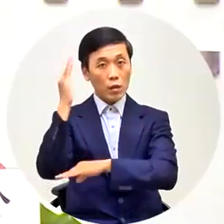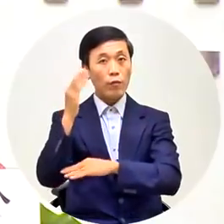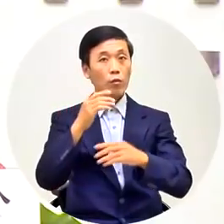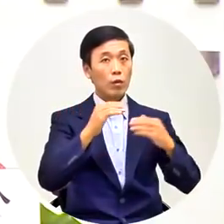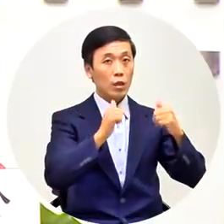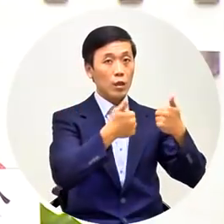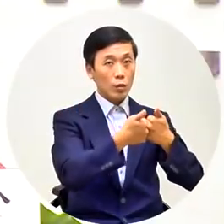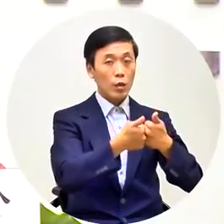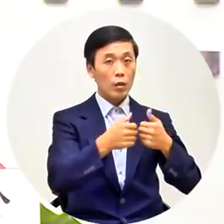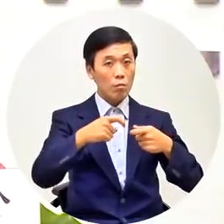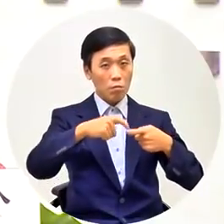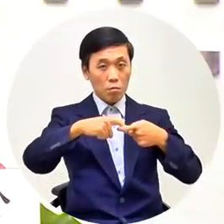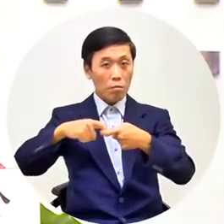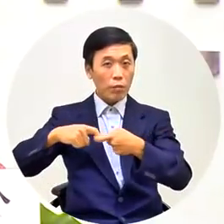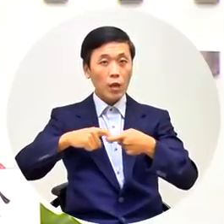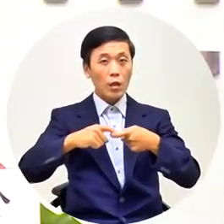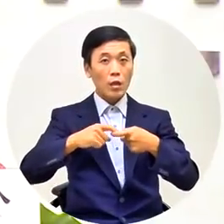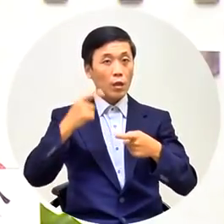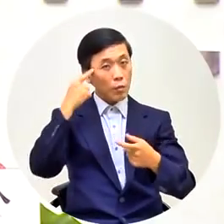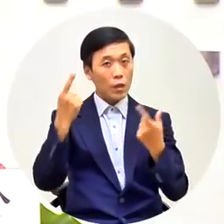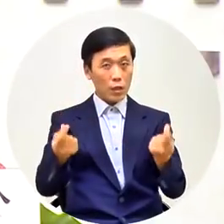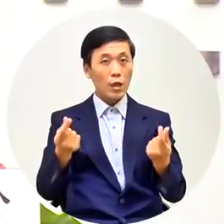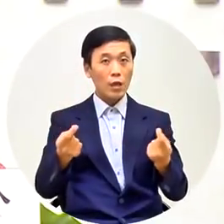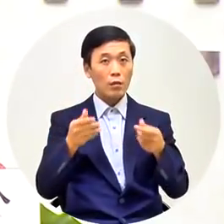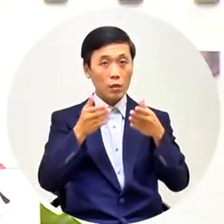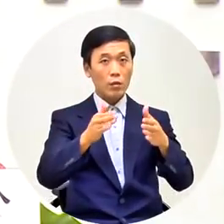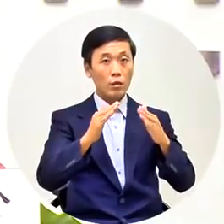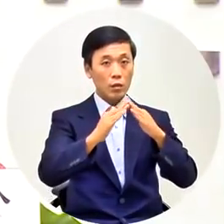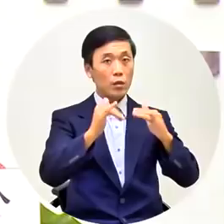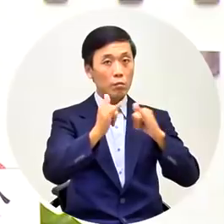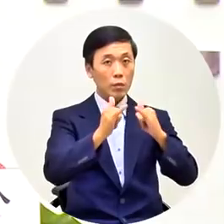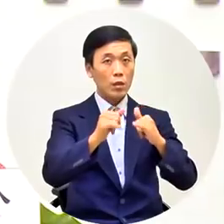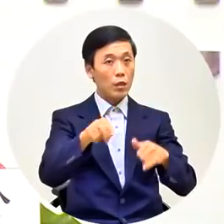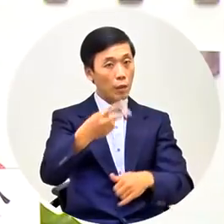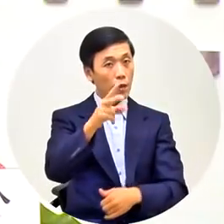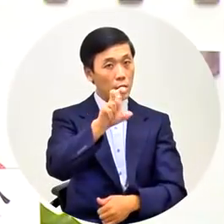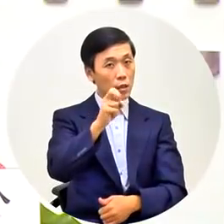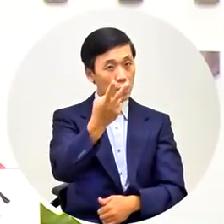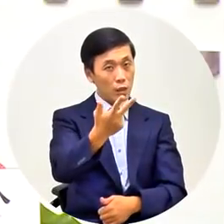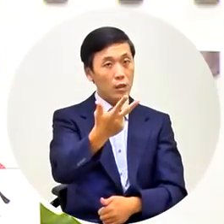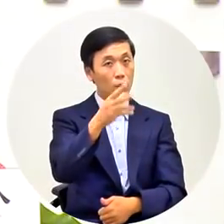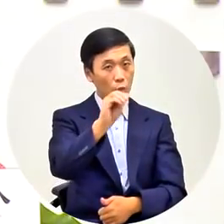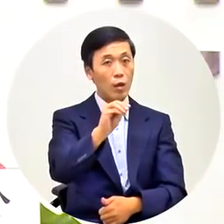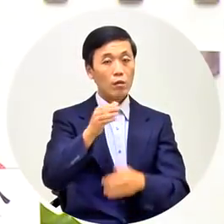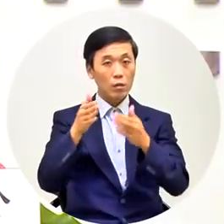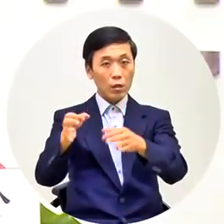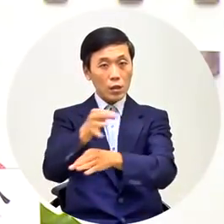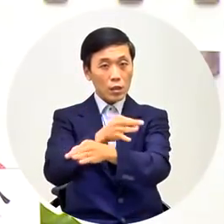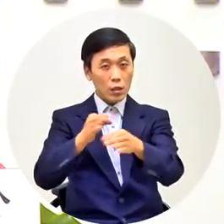咱278万市民啊，甲经济拼好强强棍，啊相信